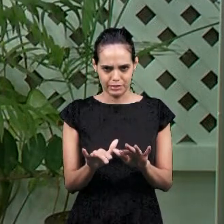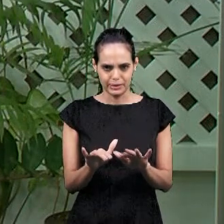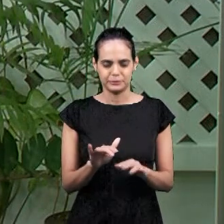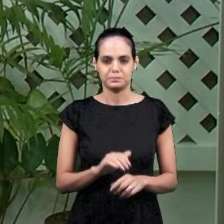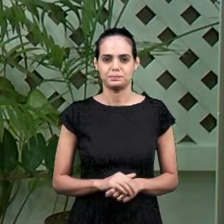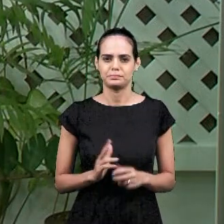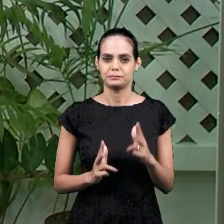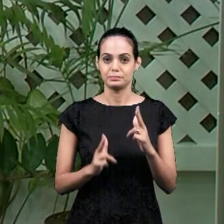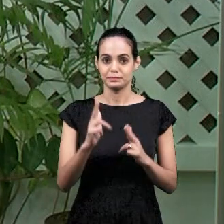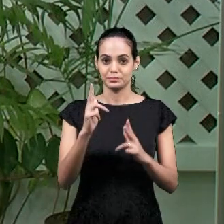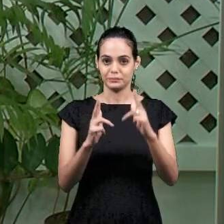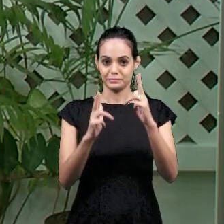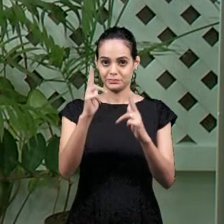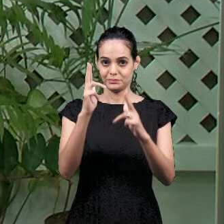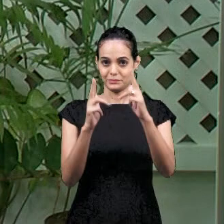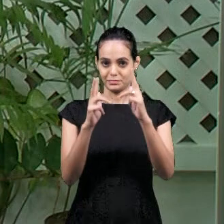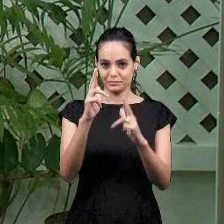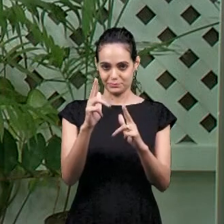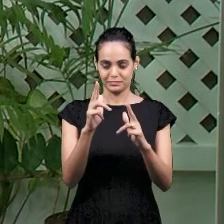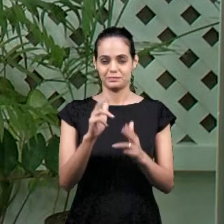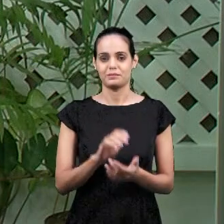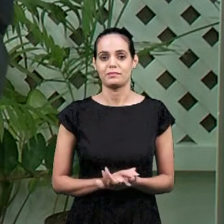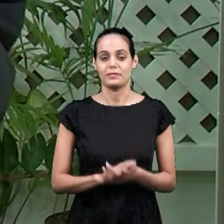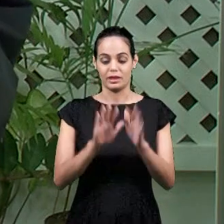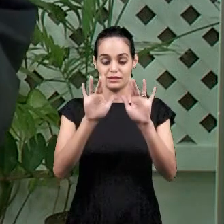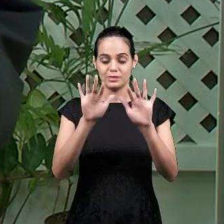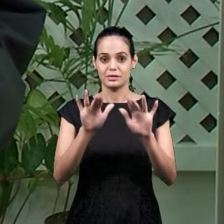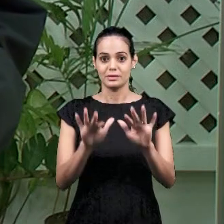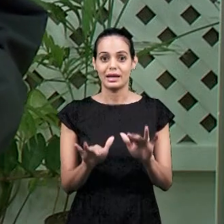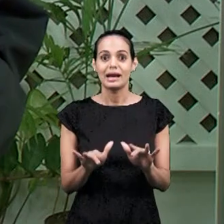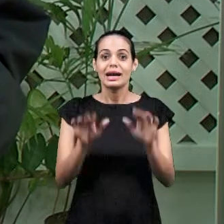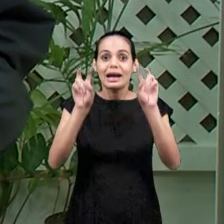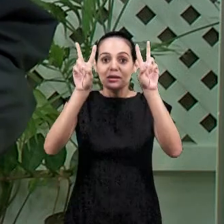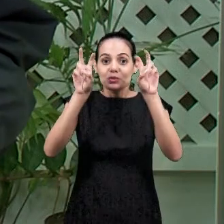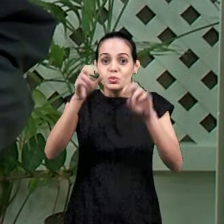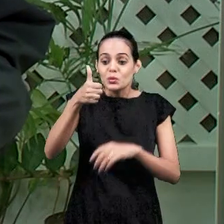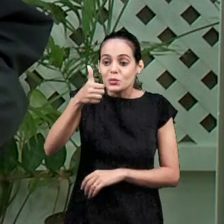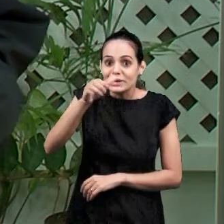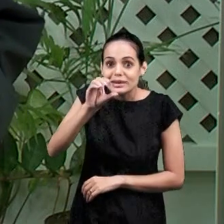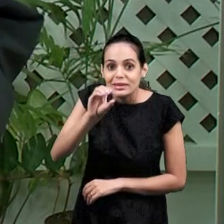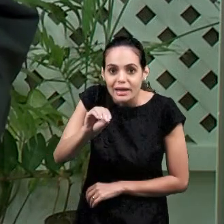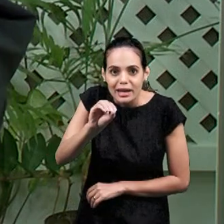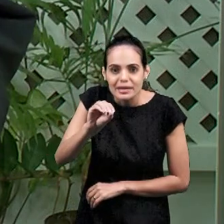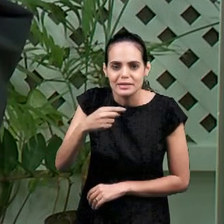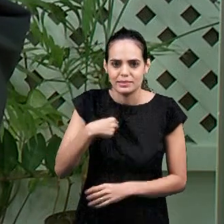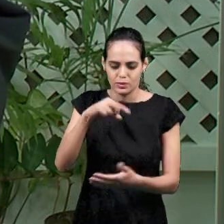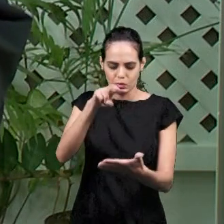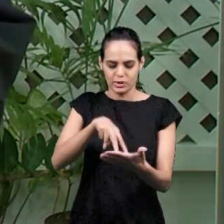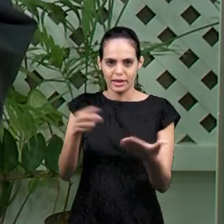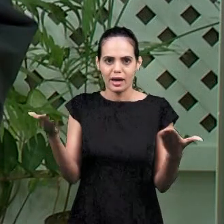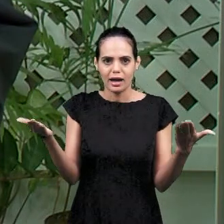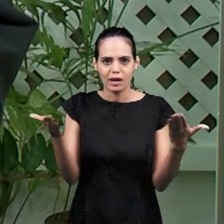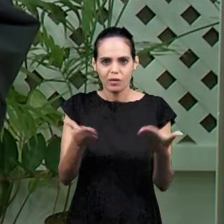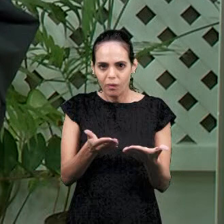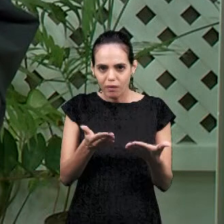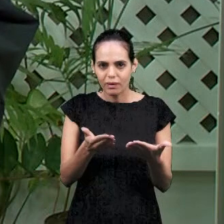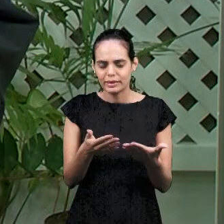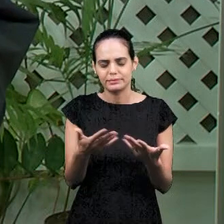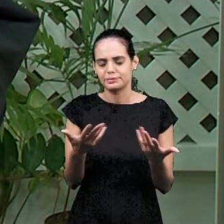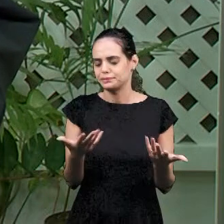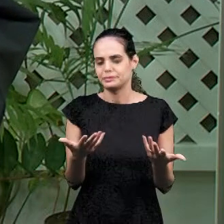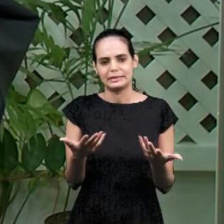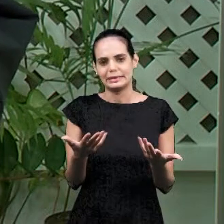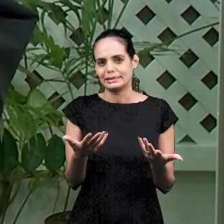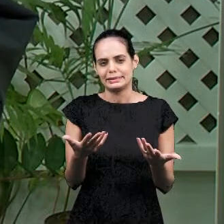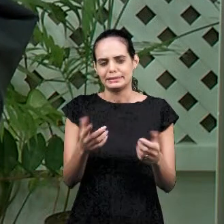ce travail de ses frères et sœurs dans une seule semaine. Ce groupe nous a présenté 10 thématiques. Je ne vais